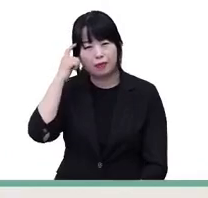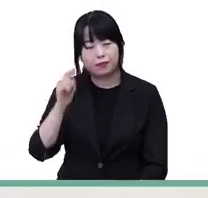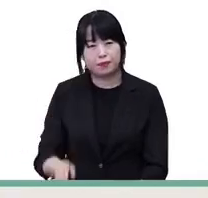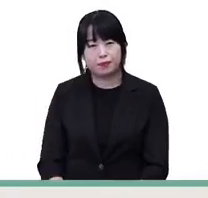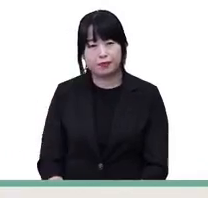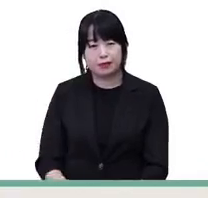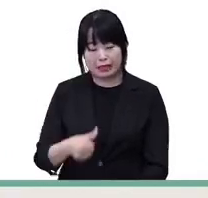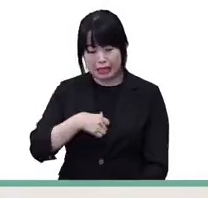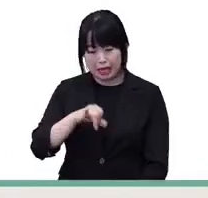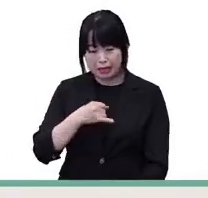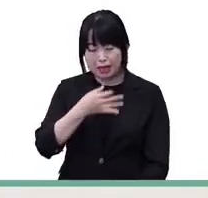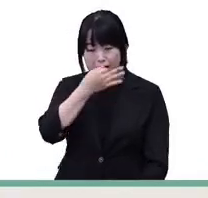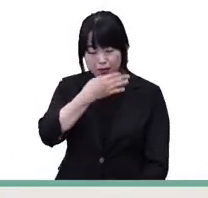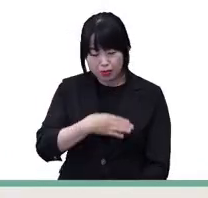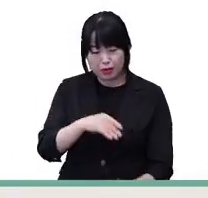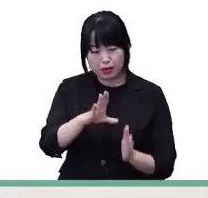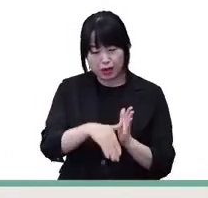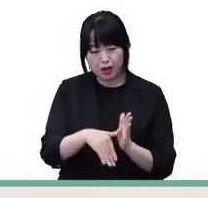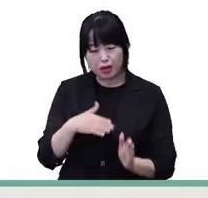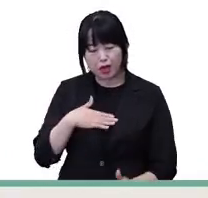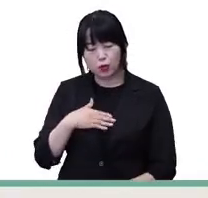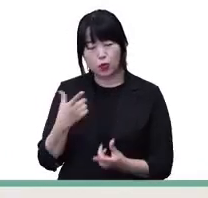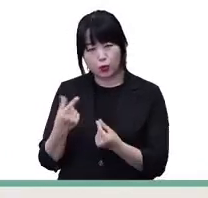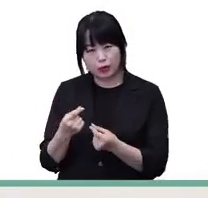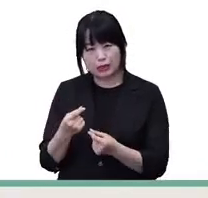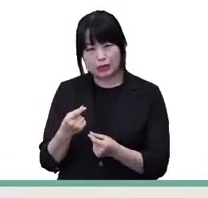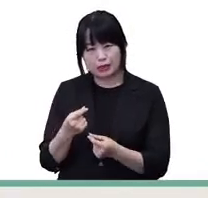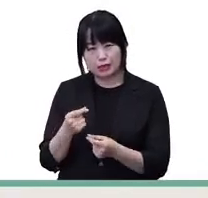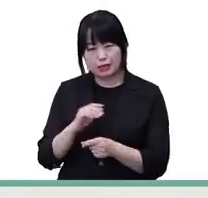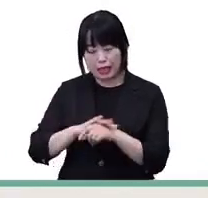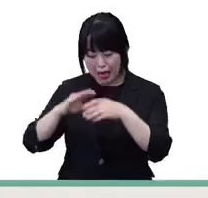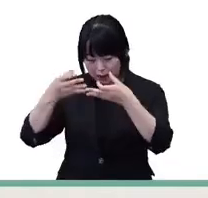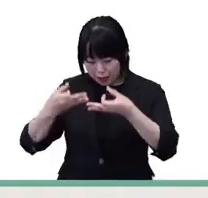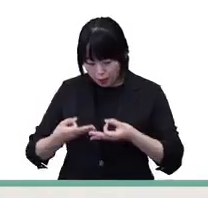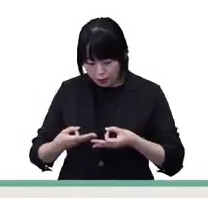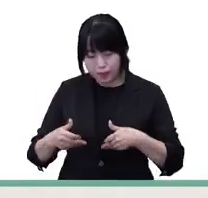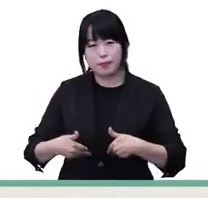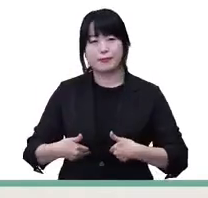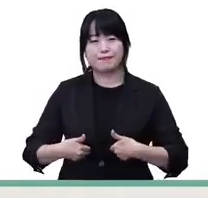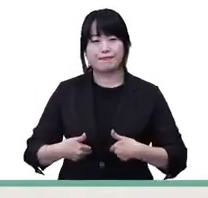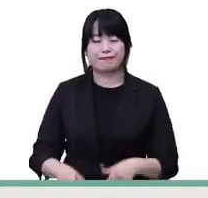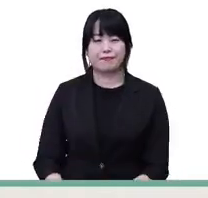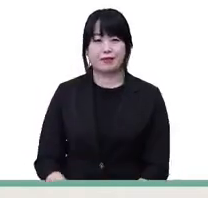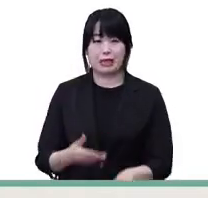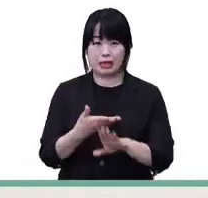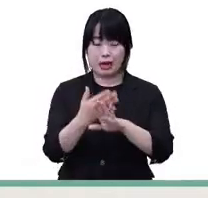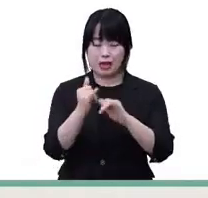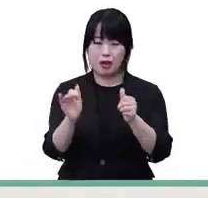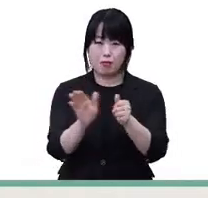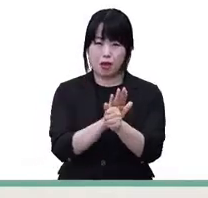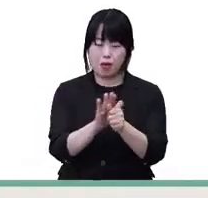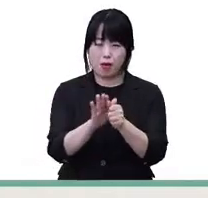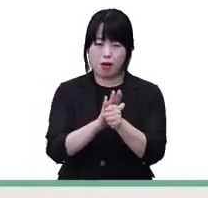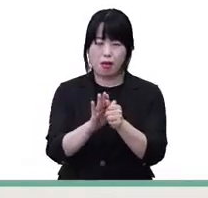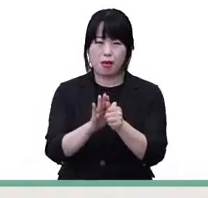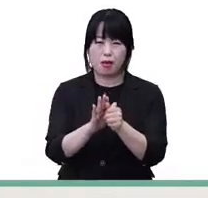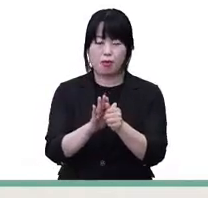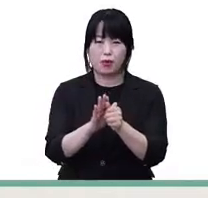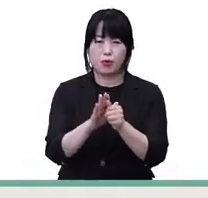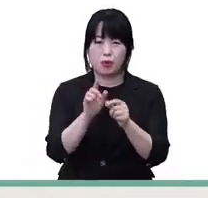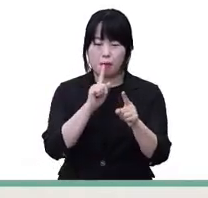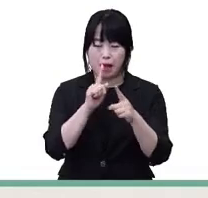이해하는 그런 시간들이 참 소중하다라는 그런 생각을 합니다. 이제 상대방을 배려하는 이제 말을